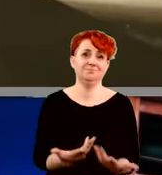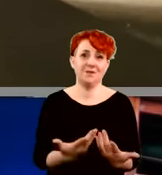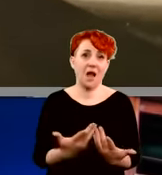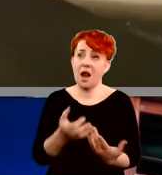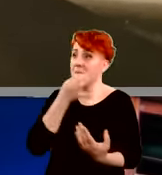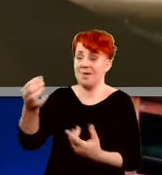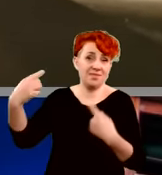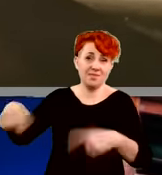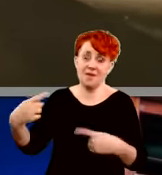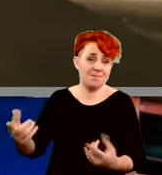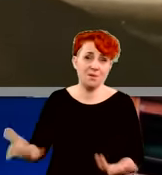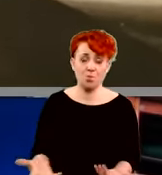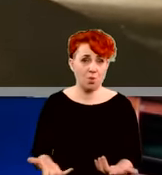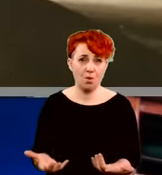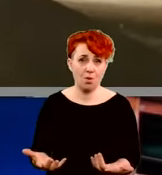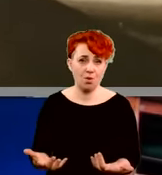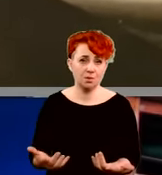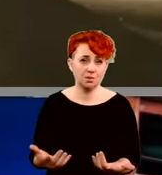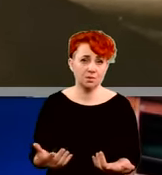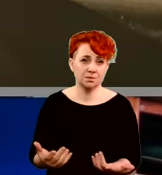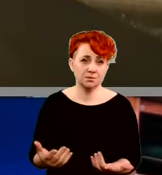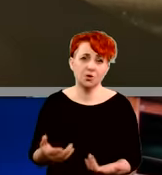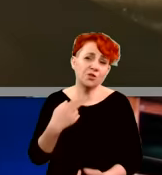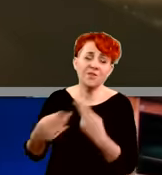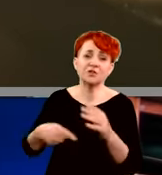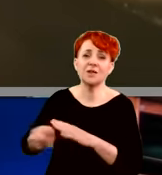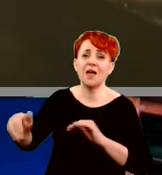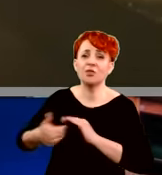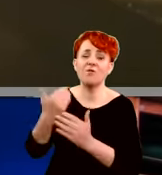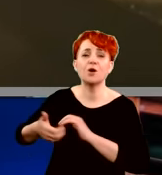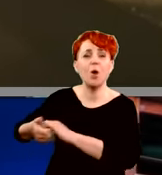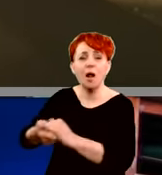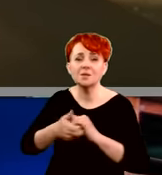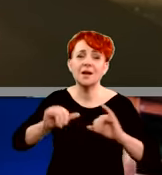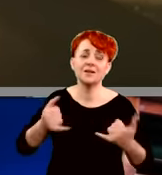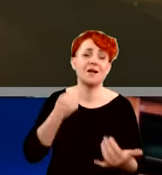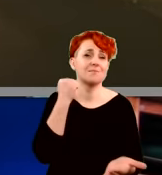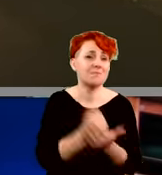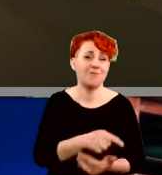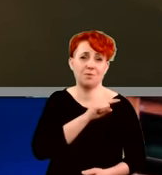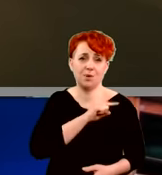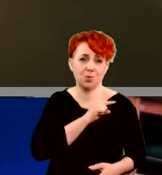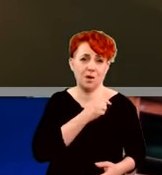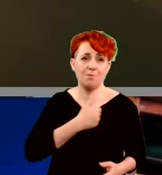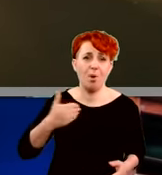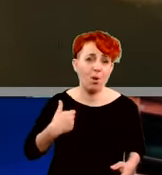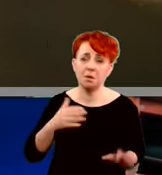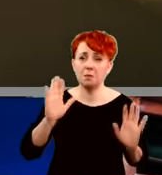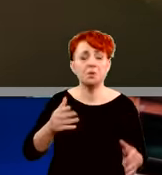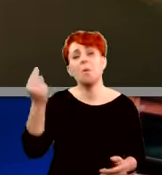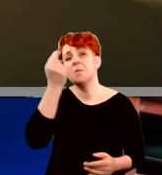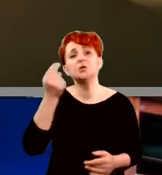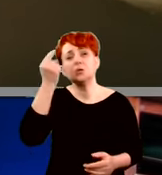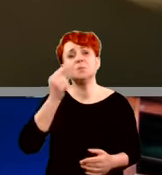pytał. Tutaj nie jest absolutnie ważne dla nowej koalicji to, jak jest ukształtowane w Polsce prawo, tylko ważne jest, co oni sądzą tak